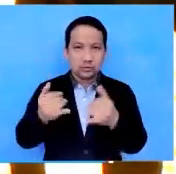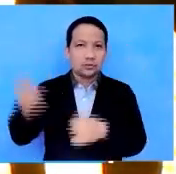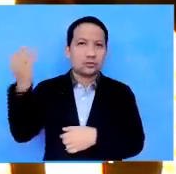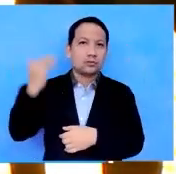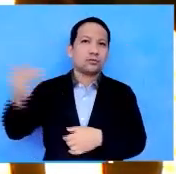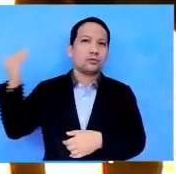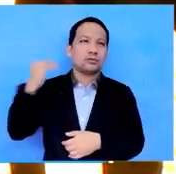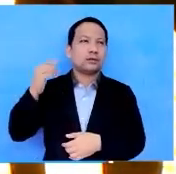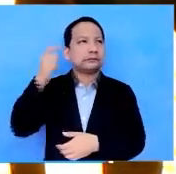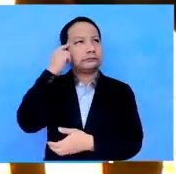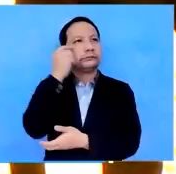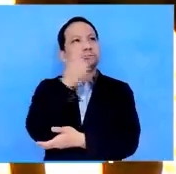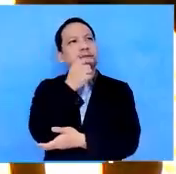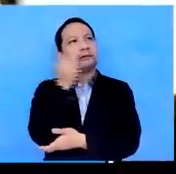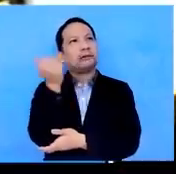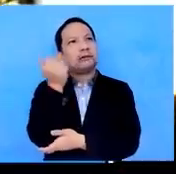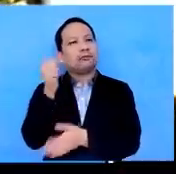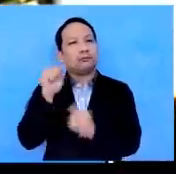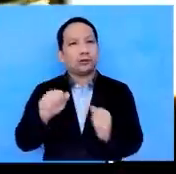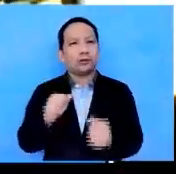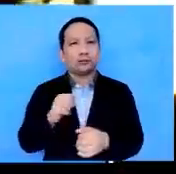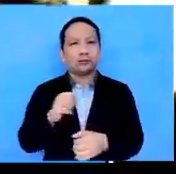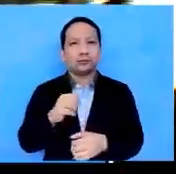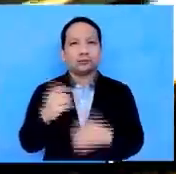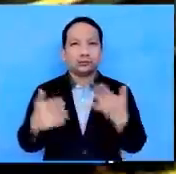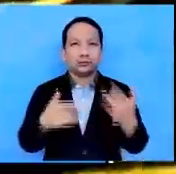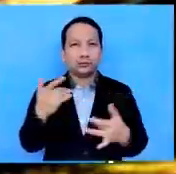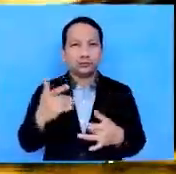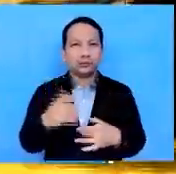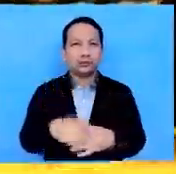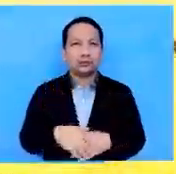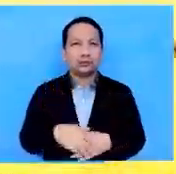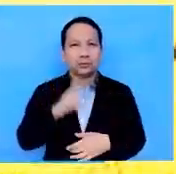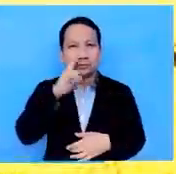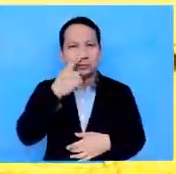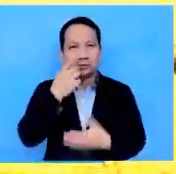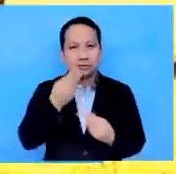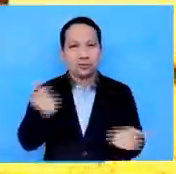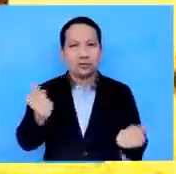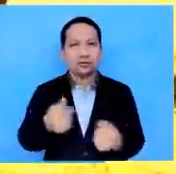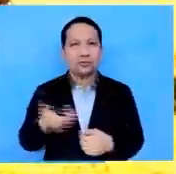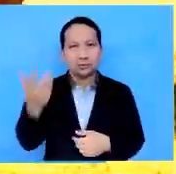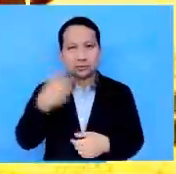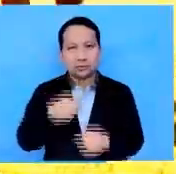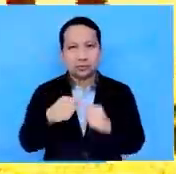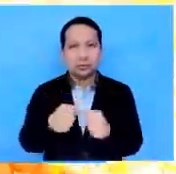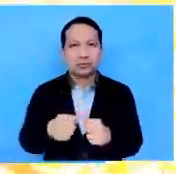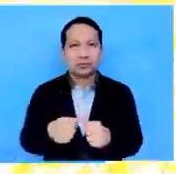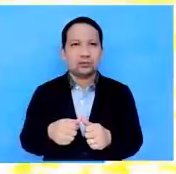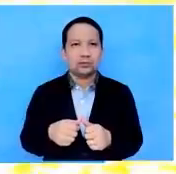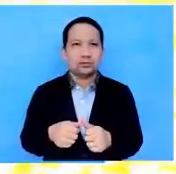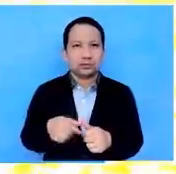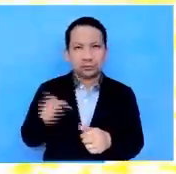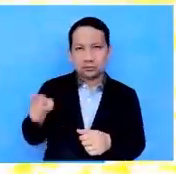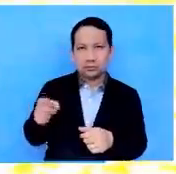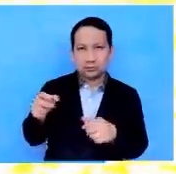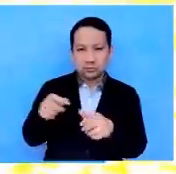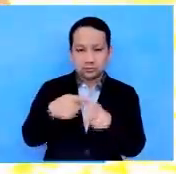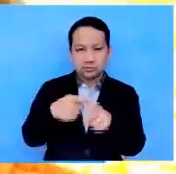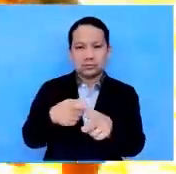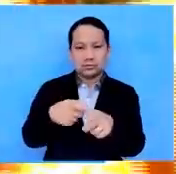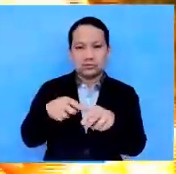nag-isip sila ng pamamaraan para malibang sila p may kalabaw kang maganda kayamanan na yun eh so hinamon niung kalabaw magkarera kayo nag-set kayo ng